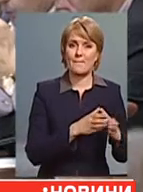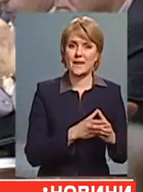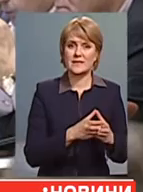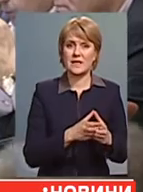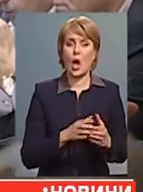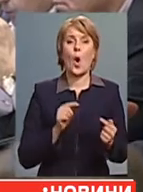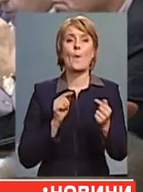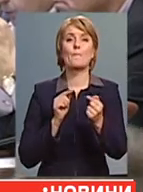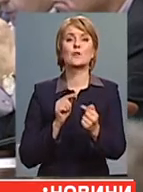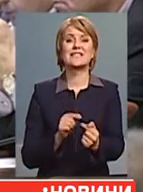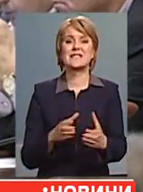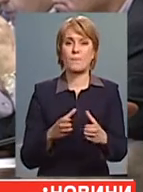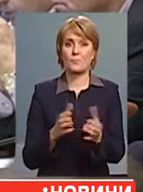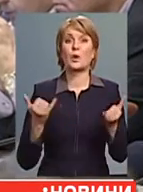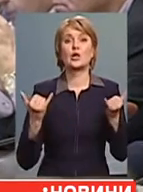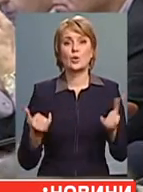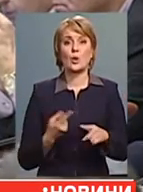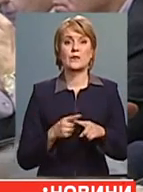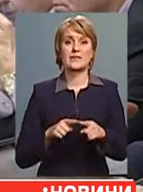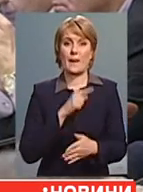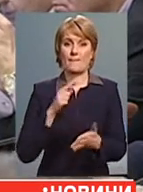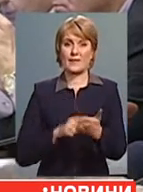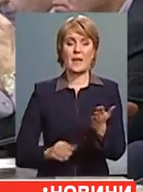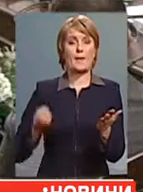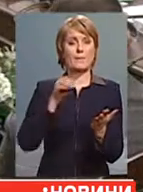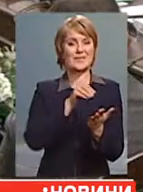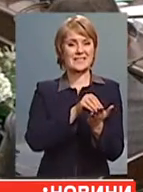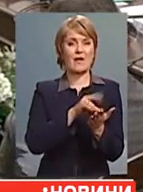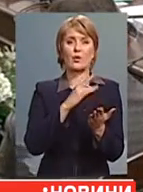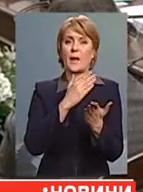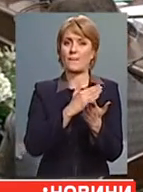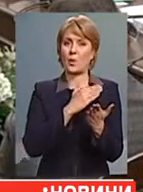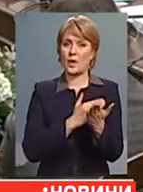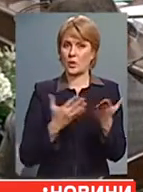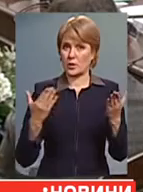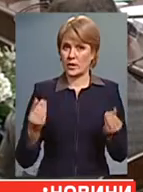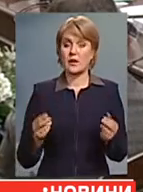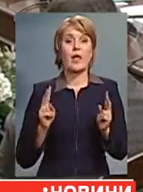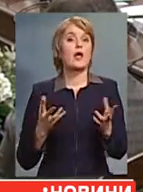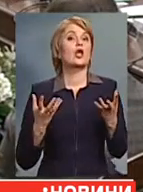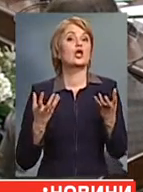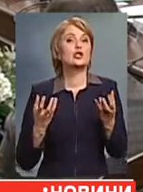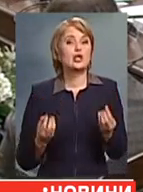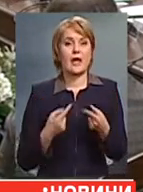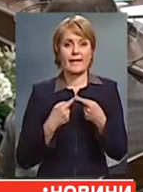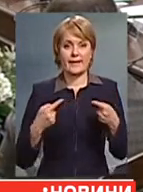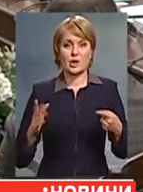питання поставлено на порядок денний. Прошу послухати, які ще важливі речі будуть обговорюватися цього тижня у